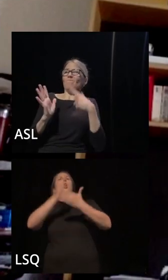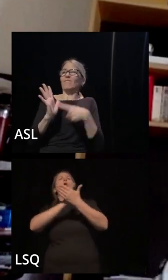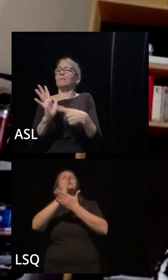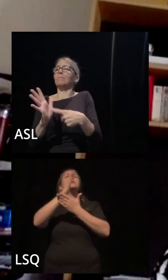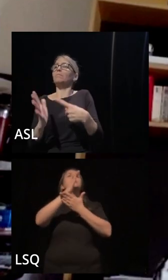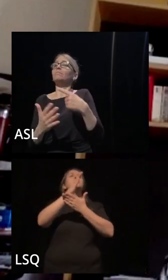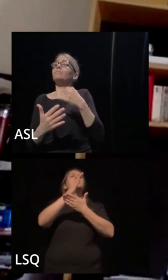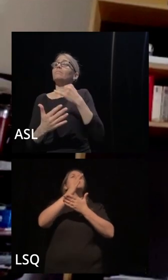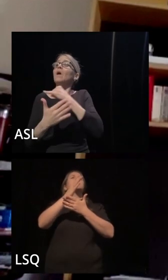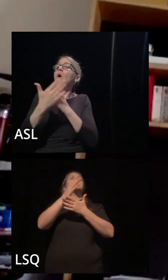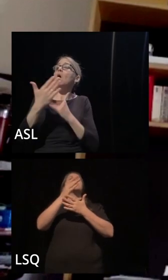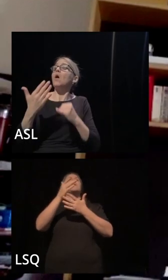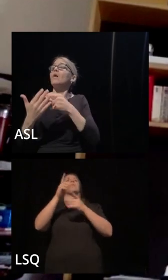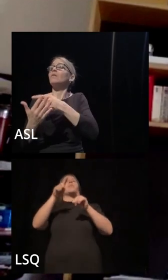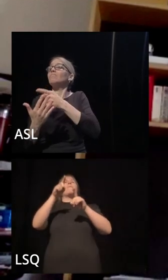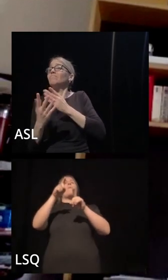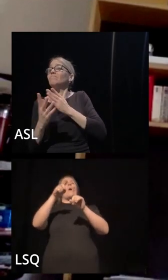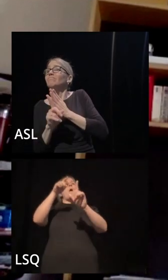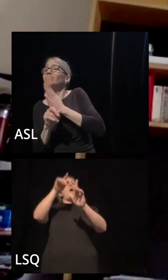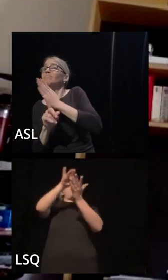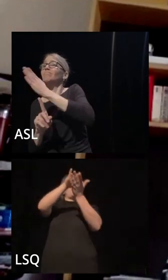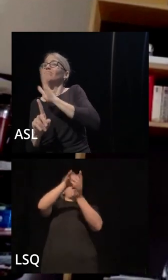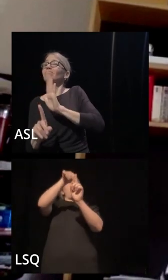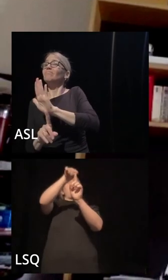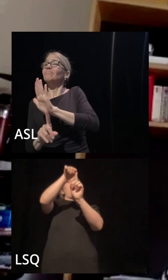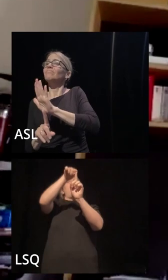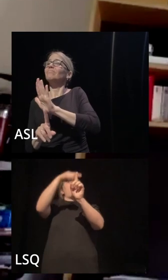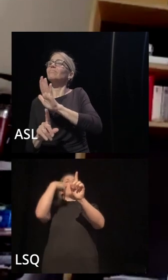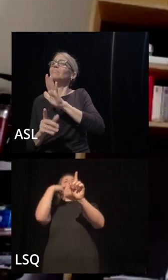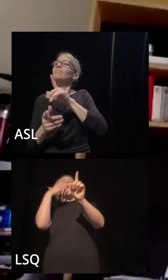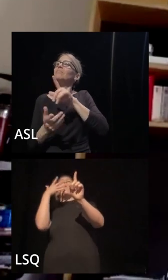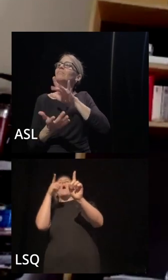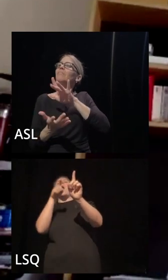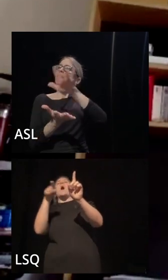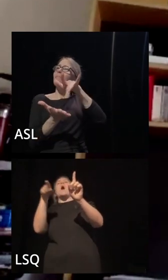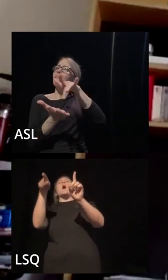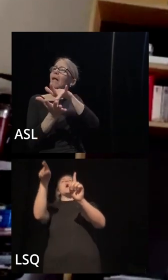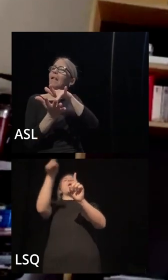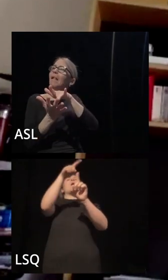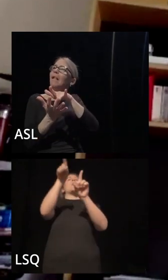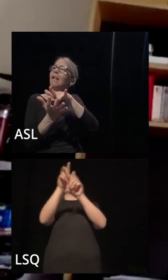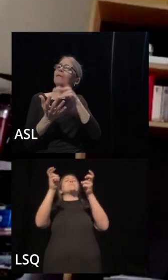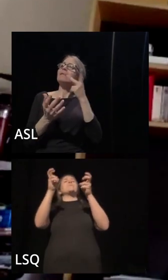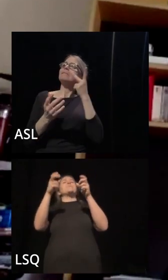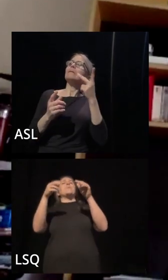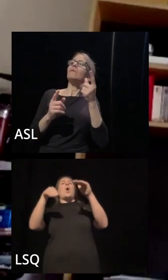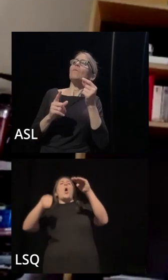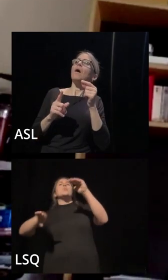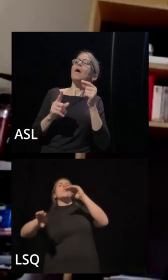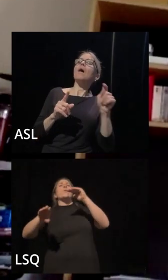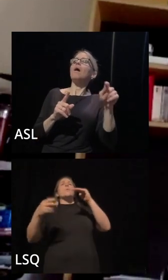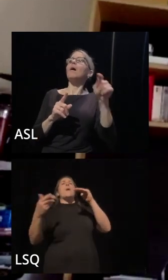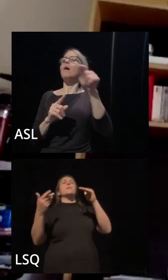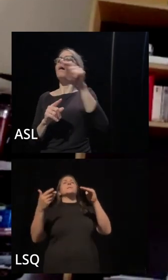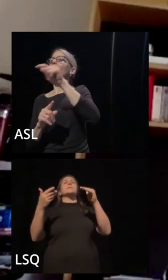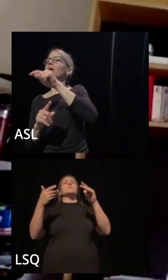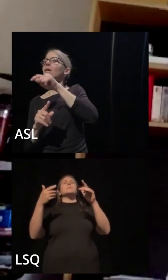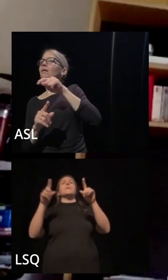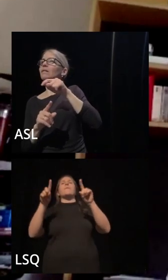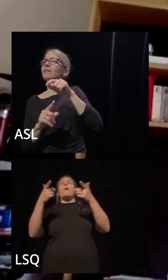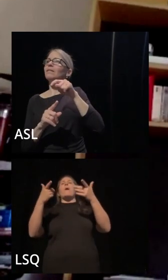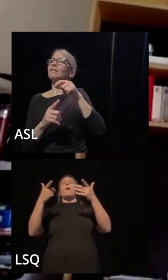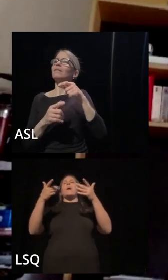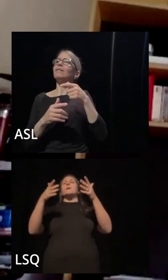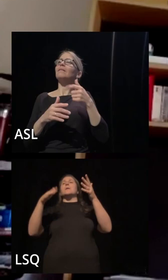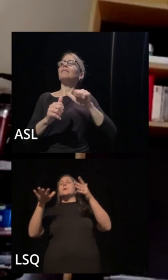périphérie, des choses qui sont un peu underground, pas finies en cours d'eux, et puis il y a cette grande capacité du centre à